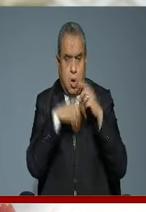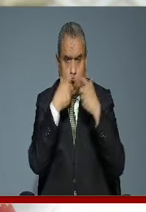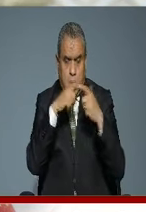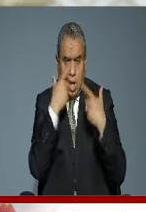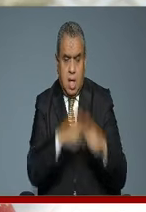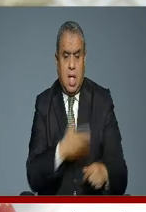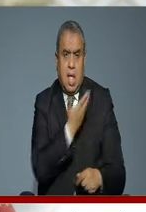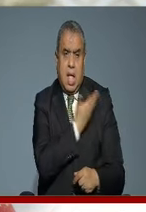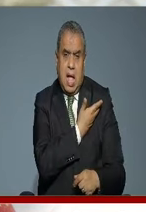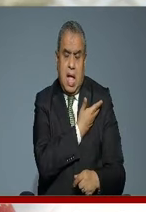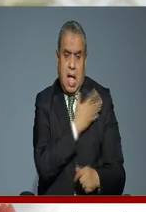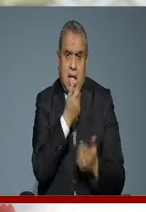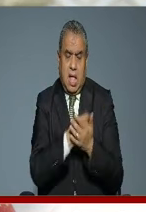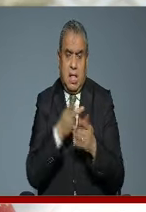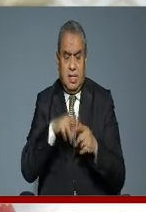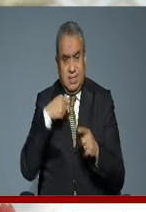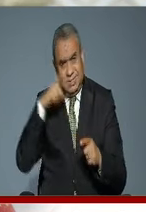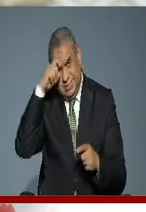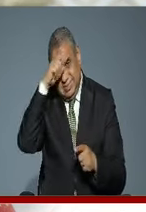وإن تزايد العنف